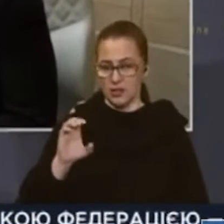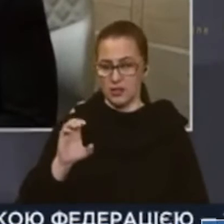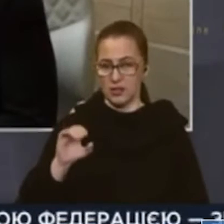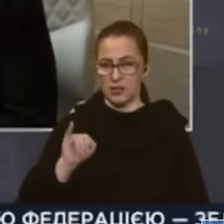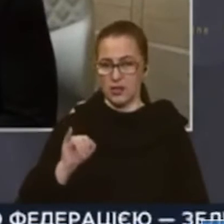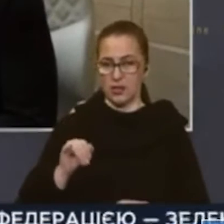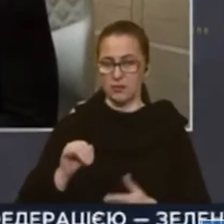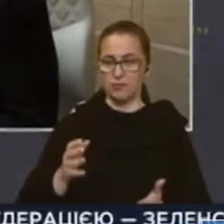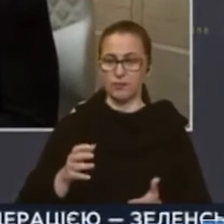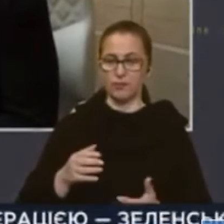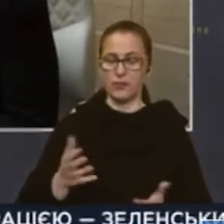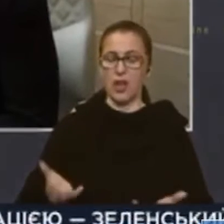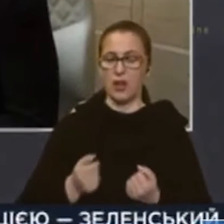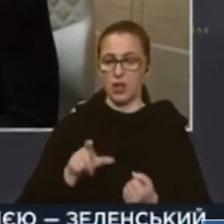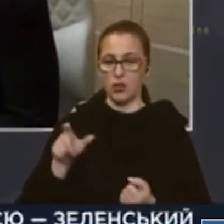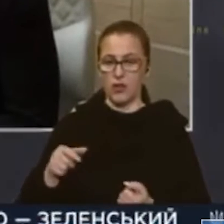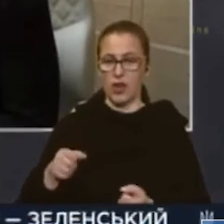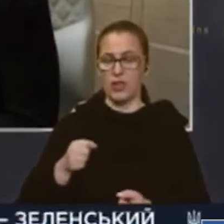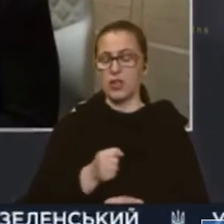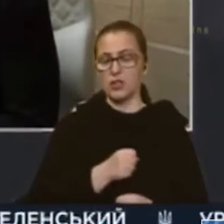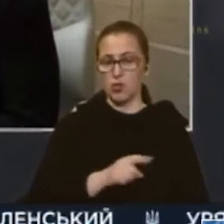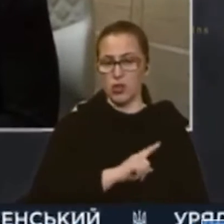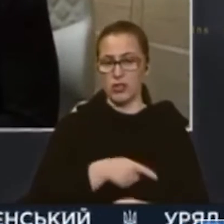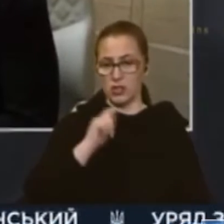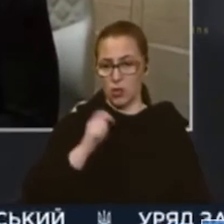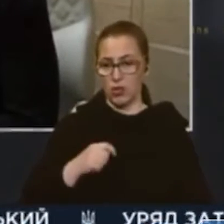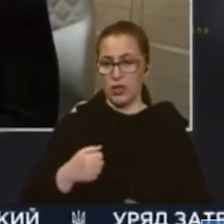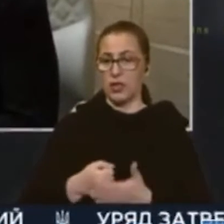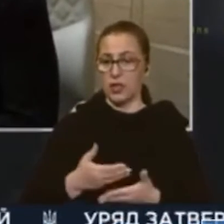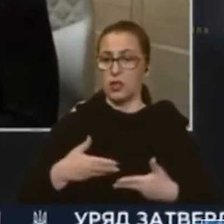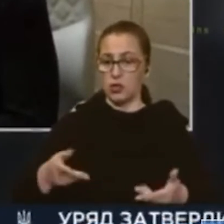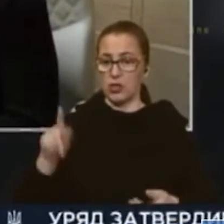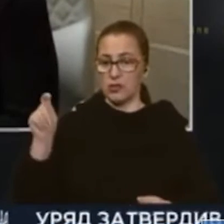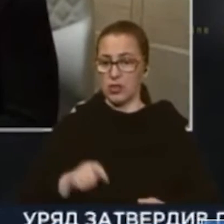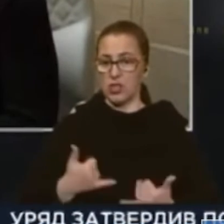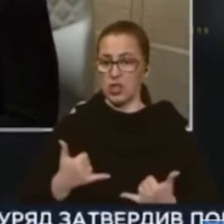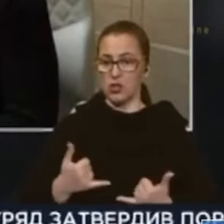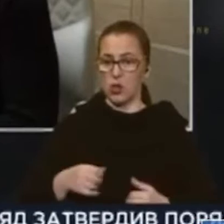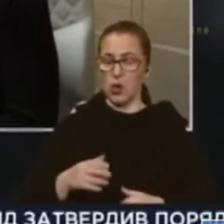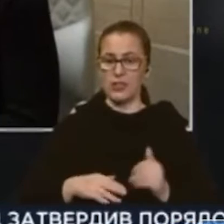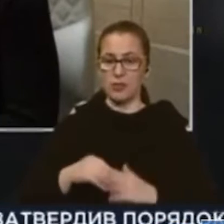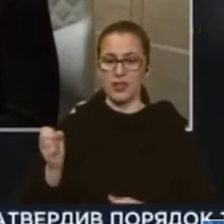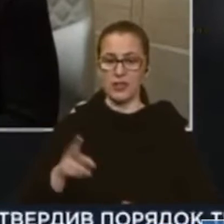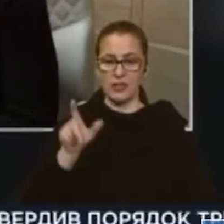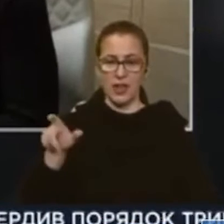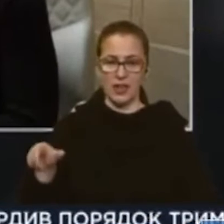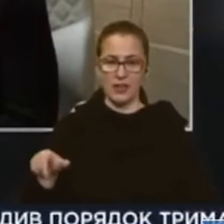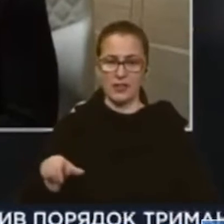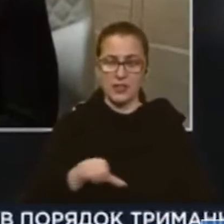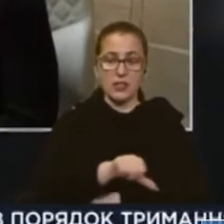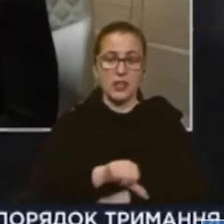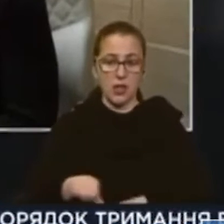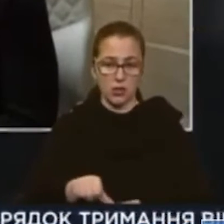мінувальники Збройних сил України, і до нас також приїжджають навіть сьогодні спеціалісти з іноземних